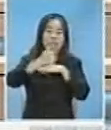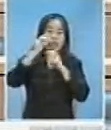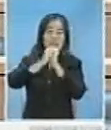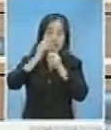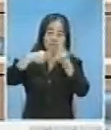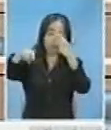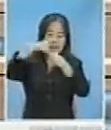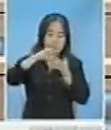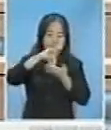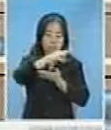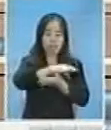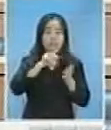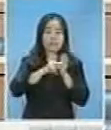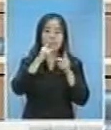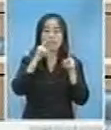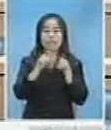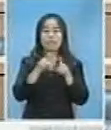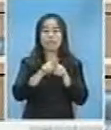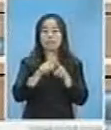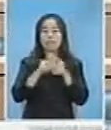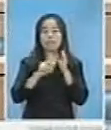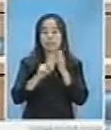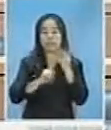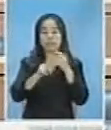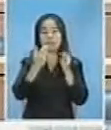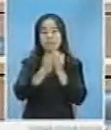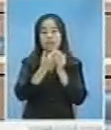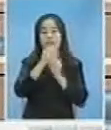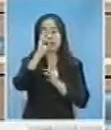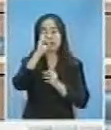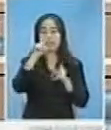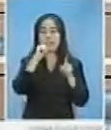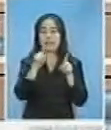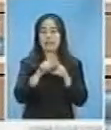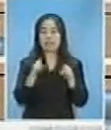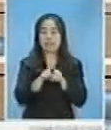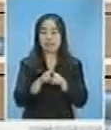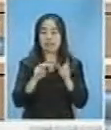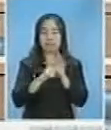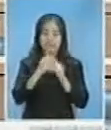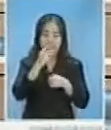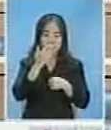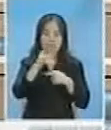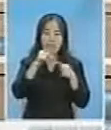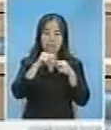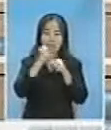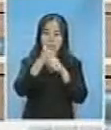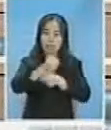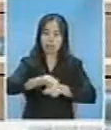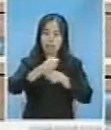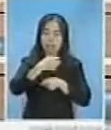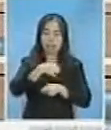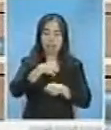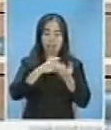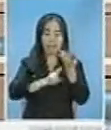ไหร่ครับก็87บาทนะครับมันไม่ถึง100หรอกครับจริงๆข้อเรียกร้องของเกษตรกรเขาต้องการ120บ